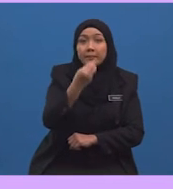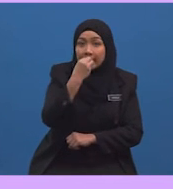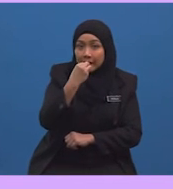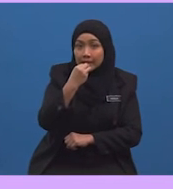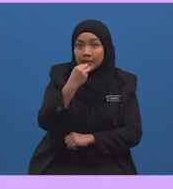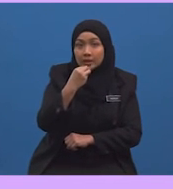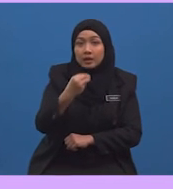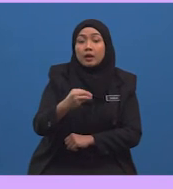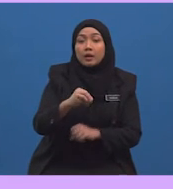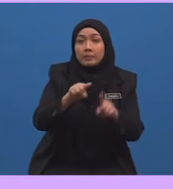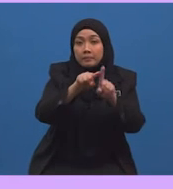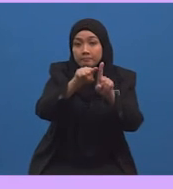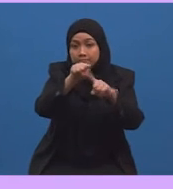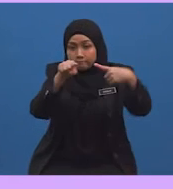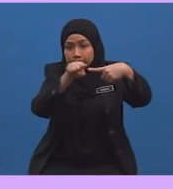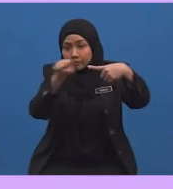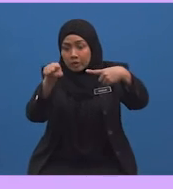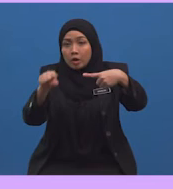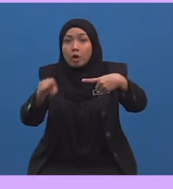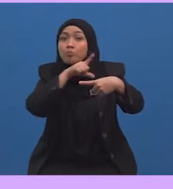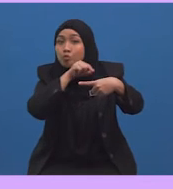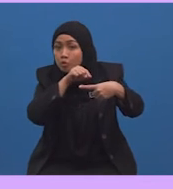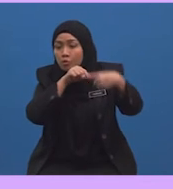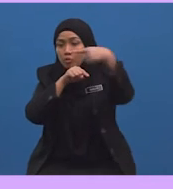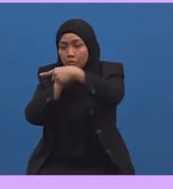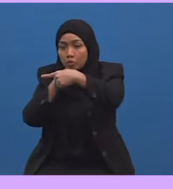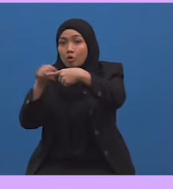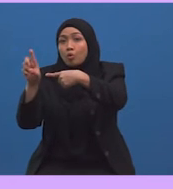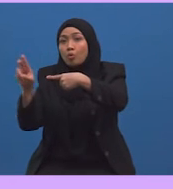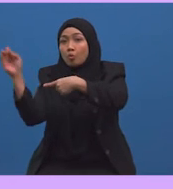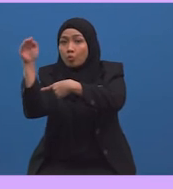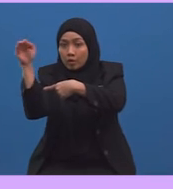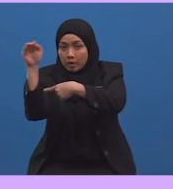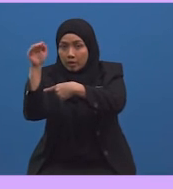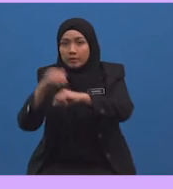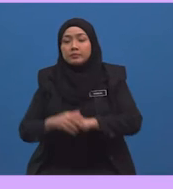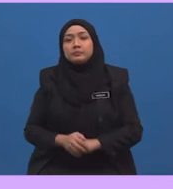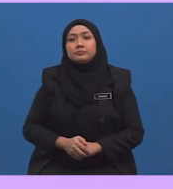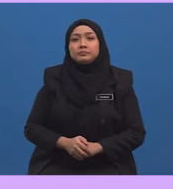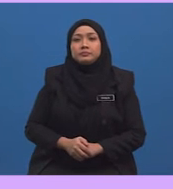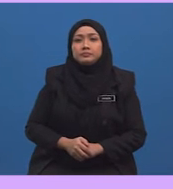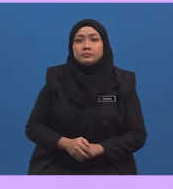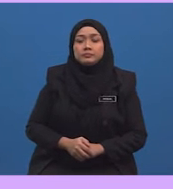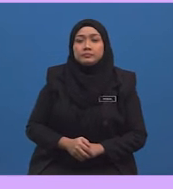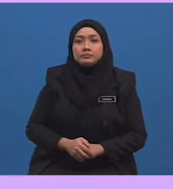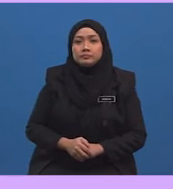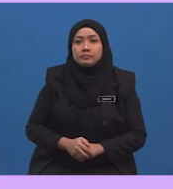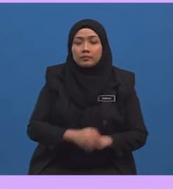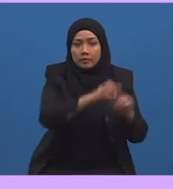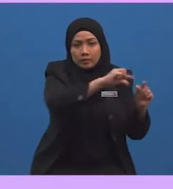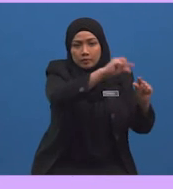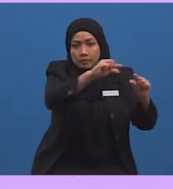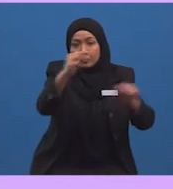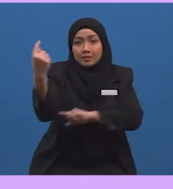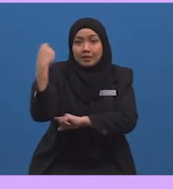ke burung, dan akhirnya ke ular. Ini menunjukkan aliran tenaga daripada organisma ke